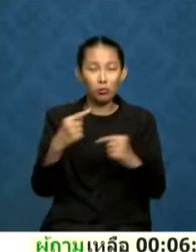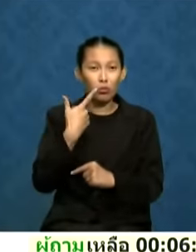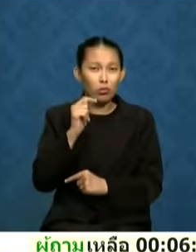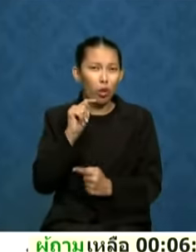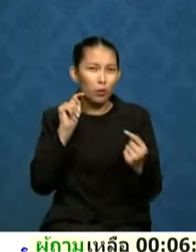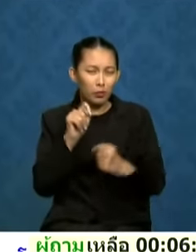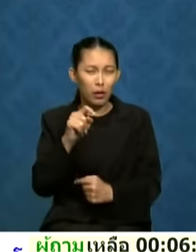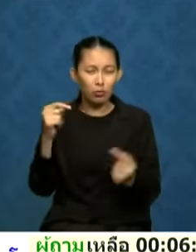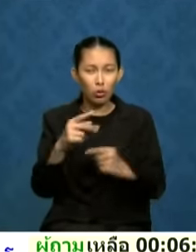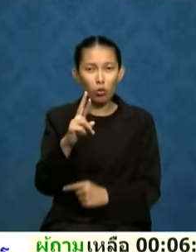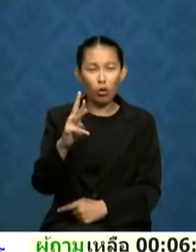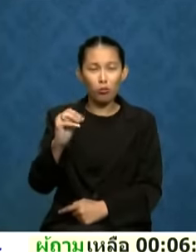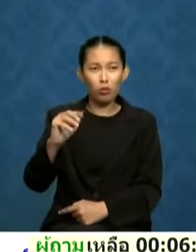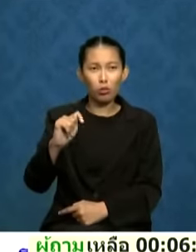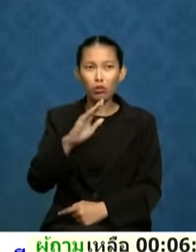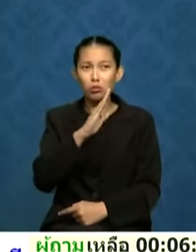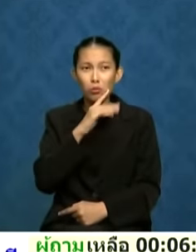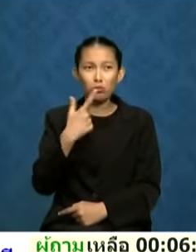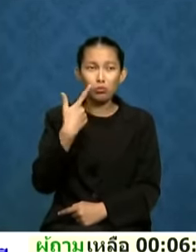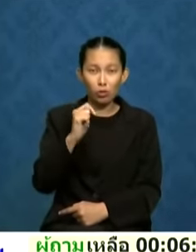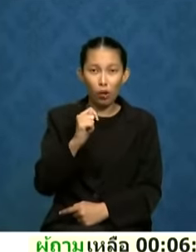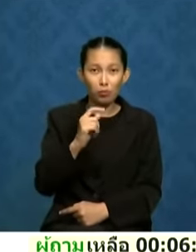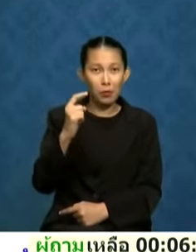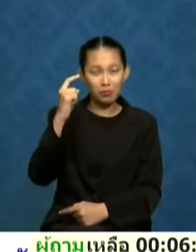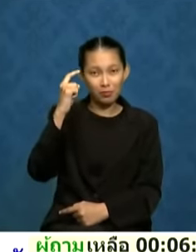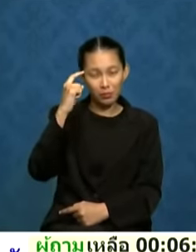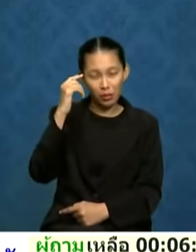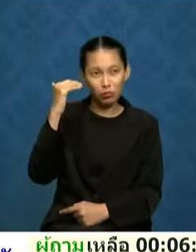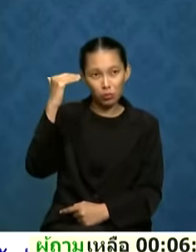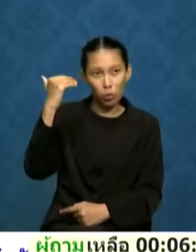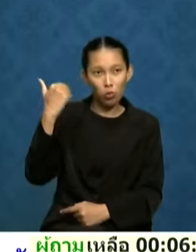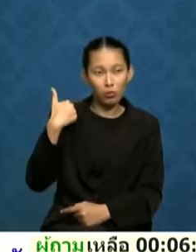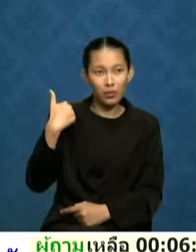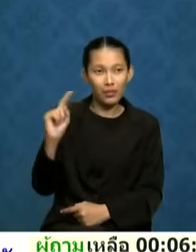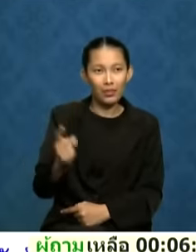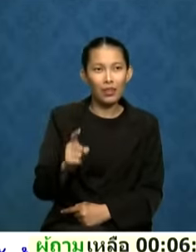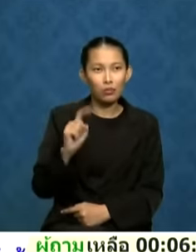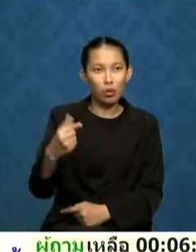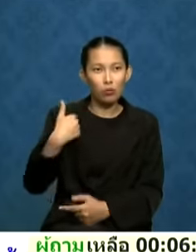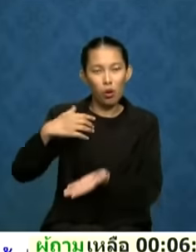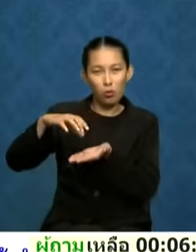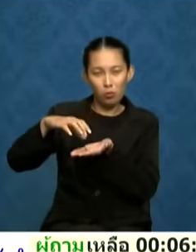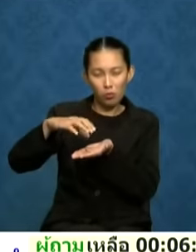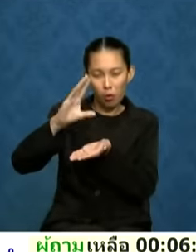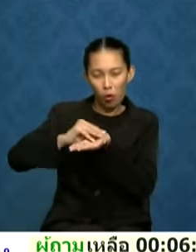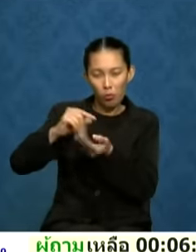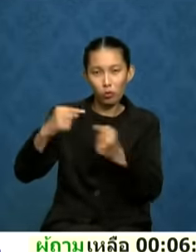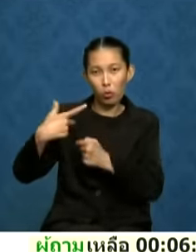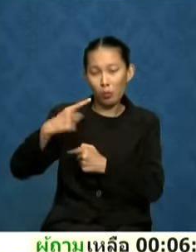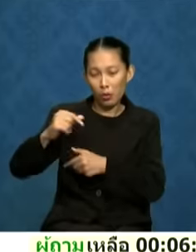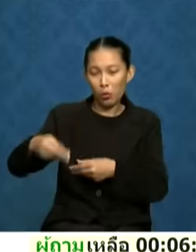ขธมิตรี ถ้าจะตอบแบบมิบรข้อมูลที่เปประโยชนต Inst